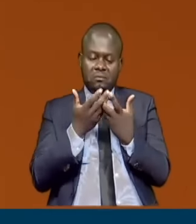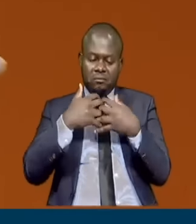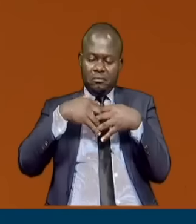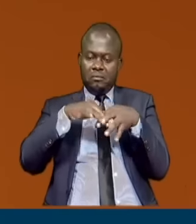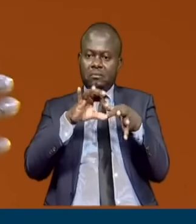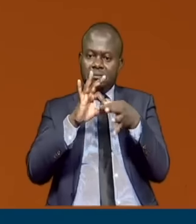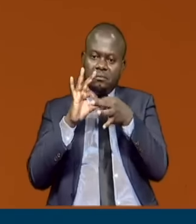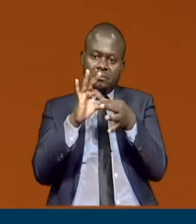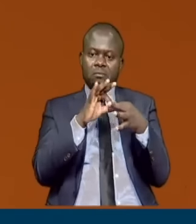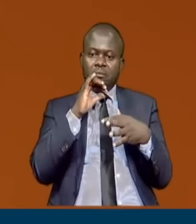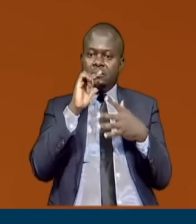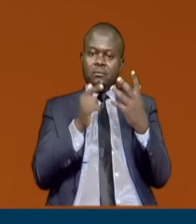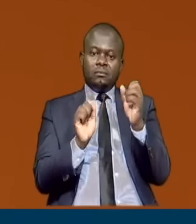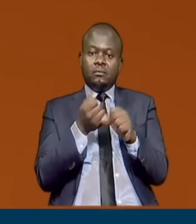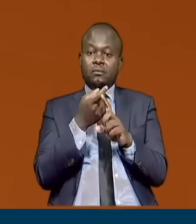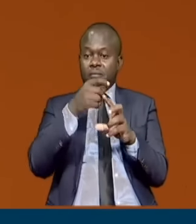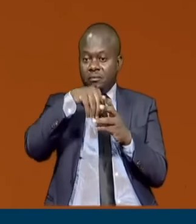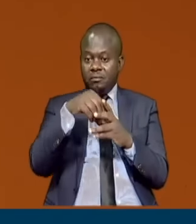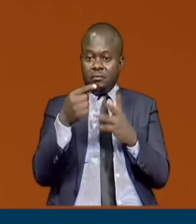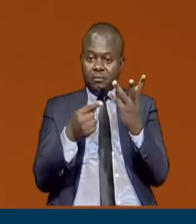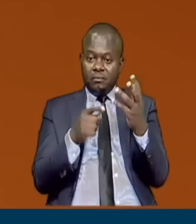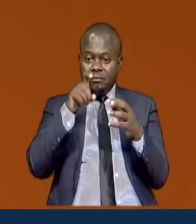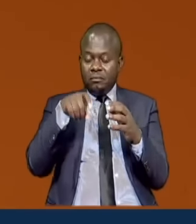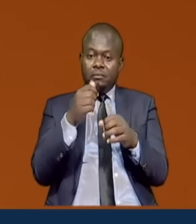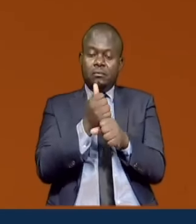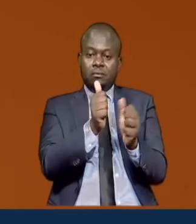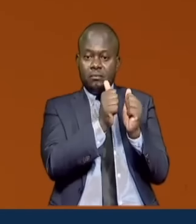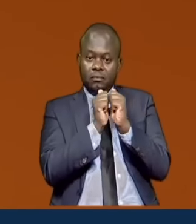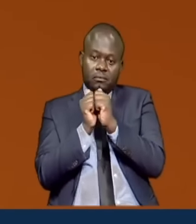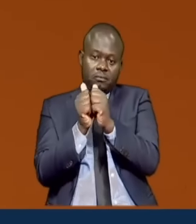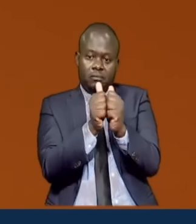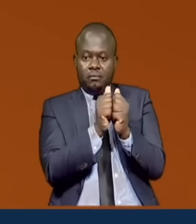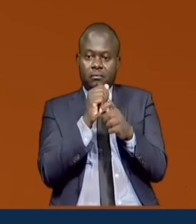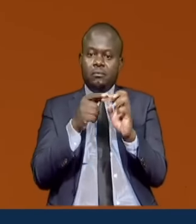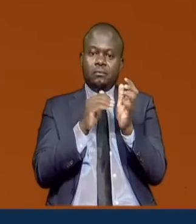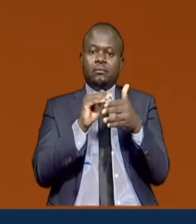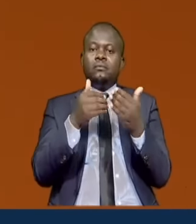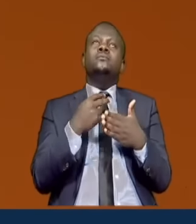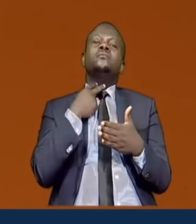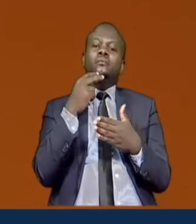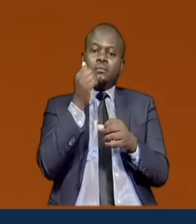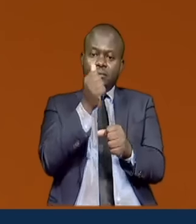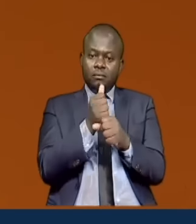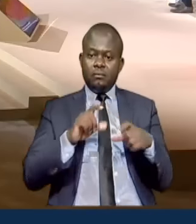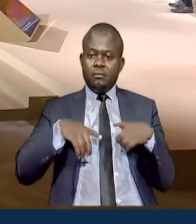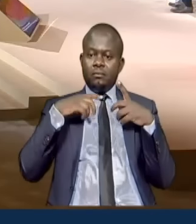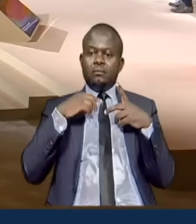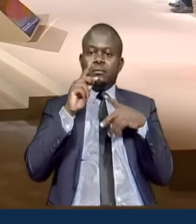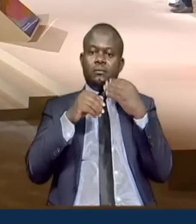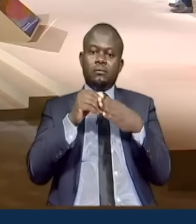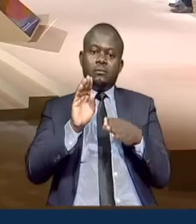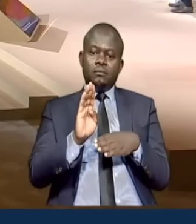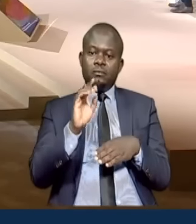ndetse nta n'icyayavamo. Rero dukeneye kuba hamwe, ariko tukagira ijwi rikora ku mbereho y'abo bantu miliyari imwe na miliyoni